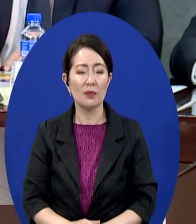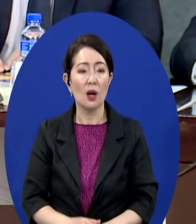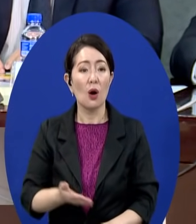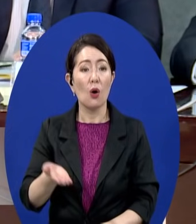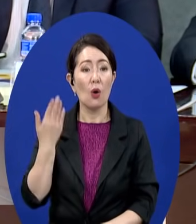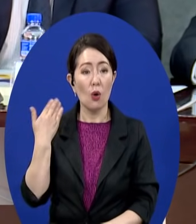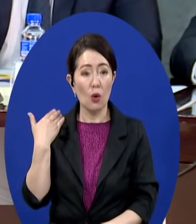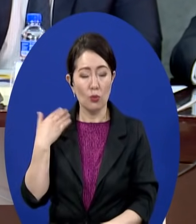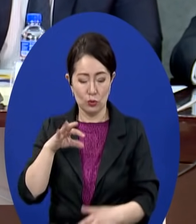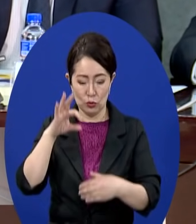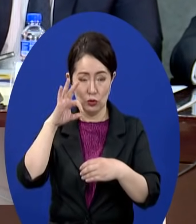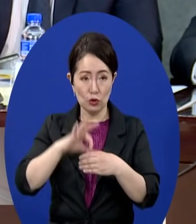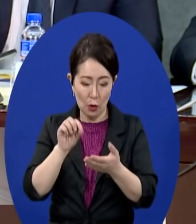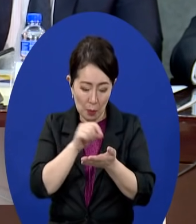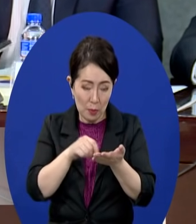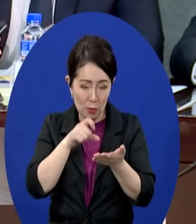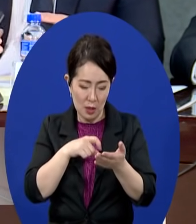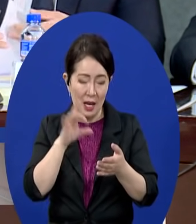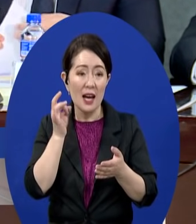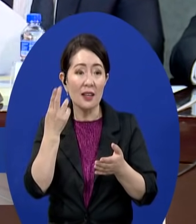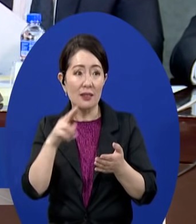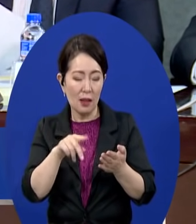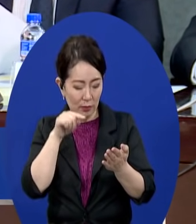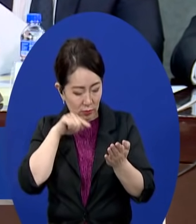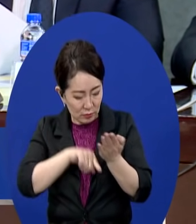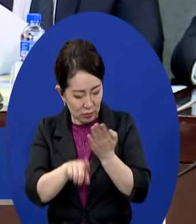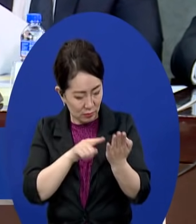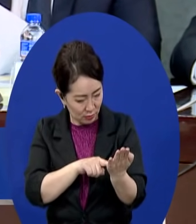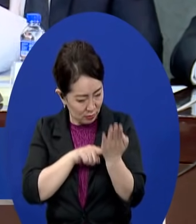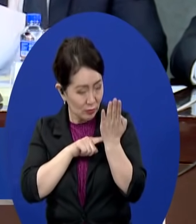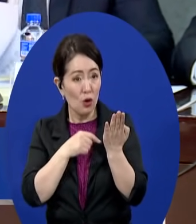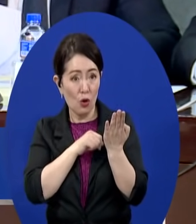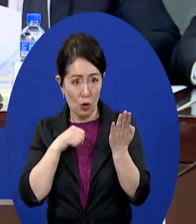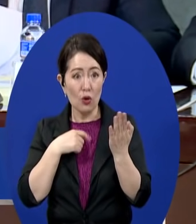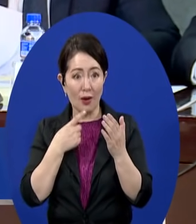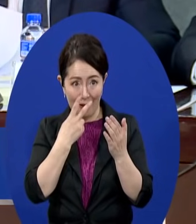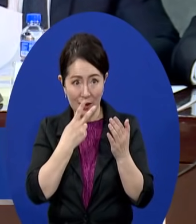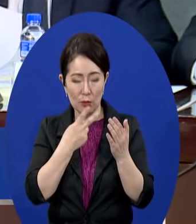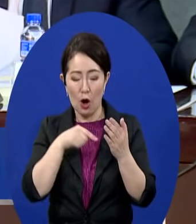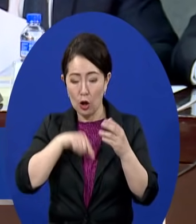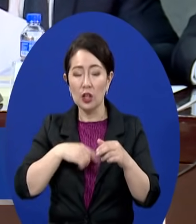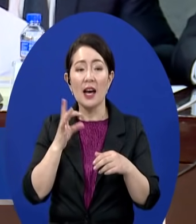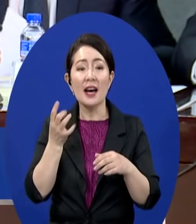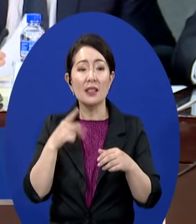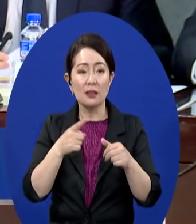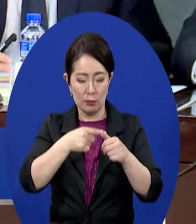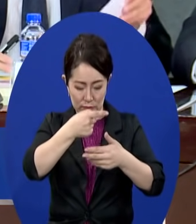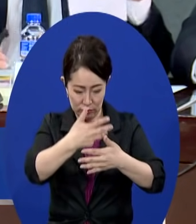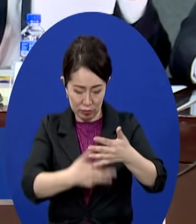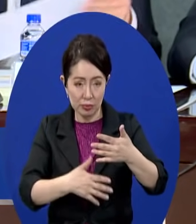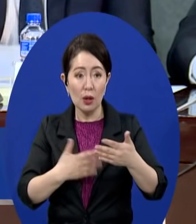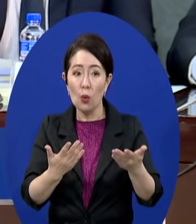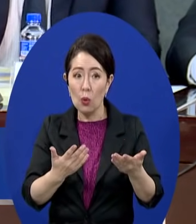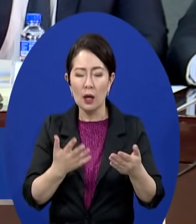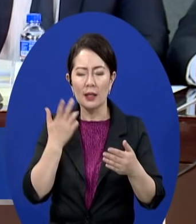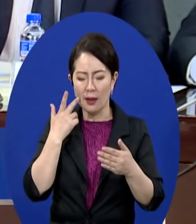регистрийн дугаараа хийгээд зөвхөн өөрийгөө харж болдог байсан. А энэ жилээс эхлээд бол регистрийн дугаараа хийгээд өөрийнхөө банк орсон